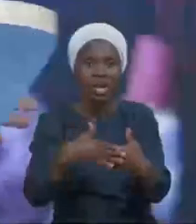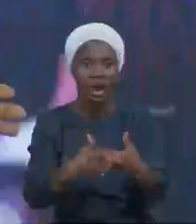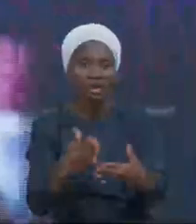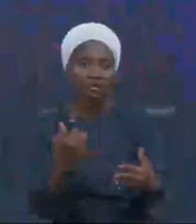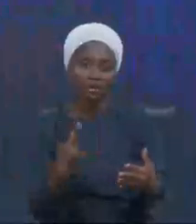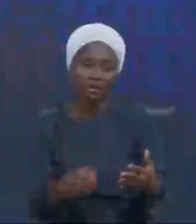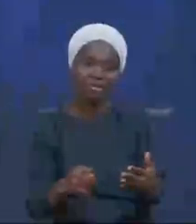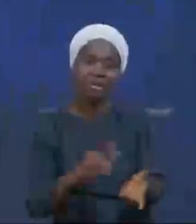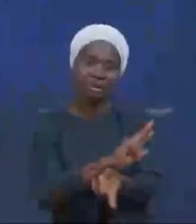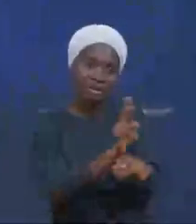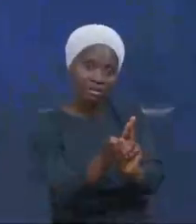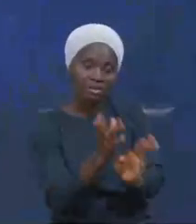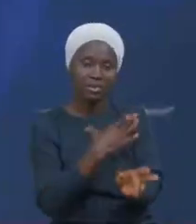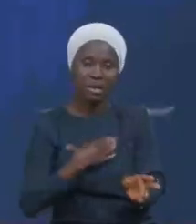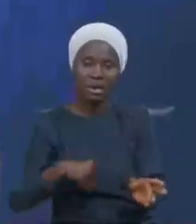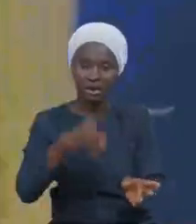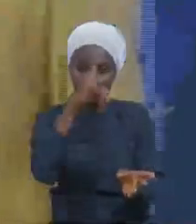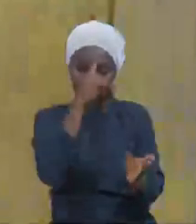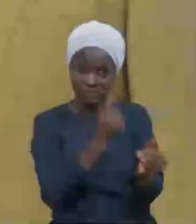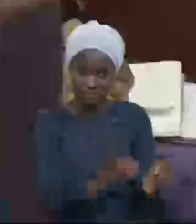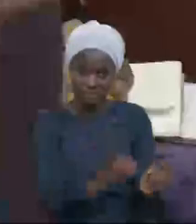foi. Le pardon est